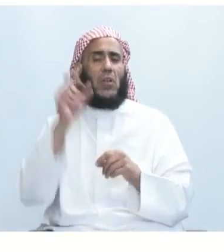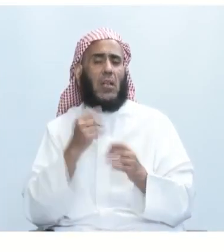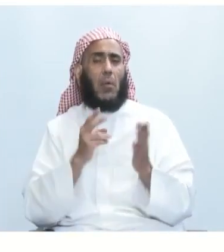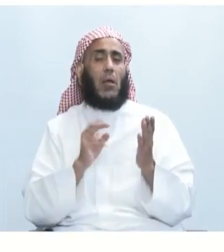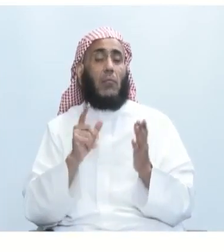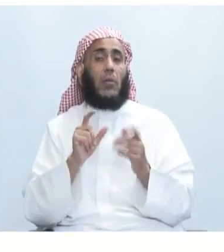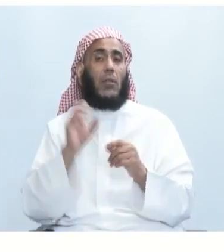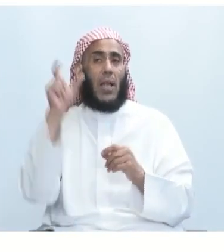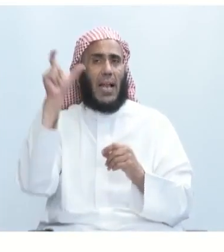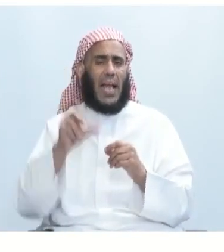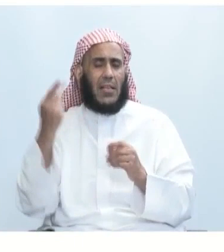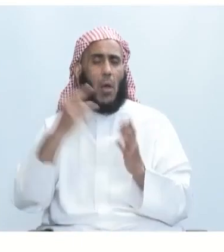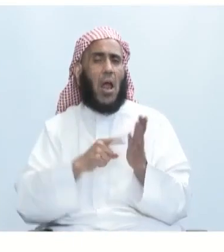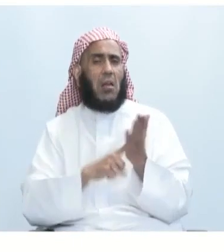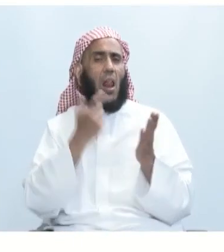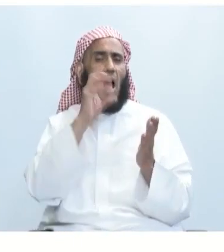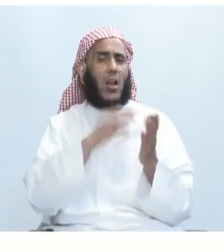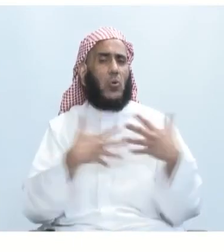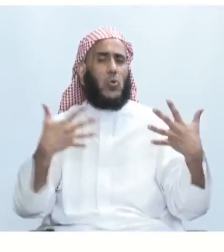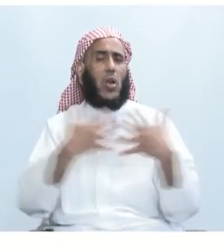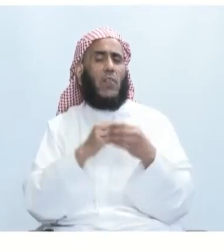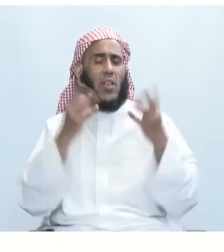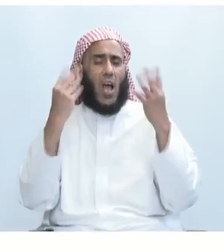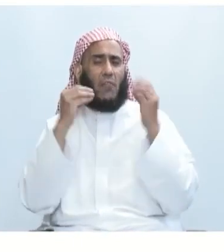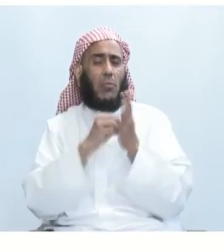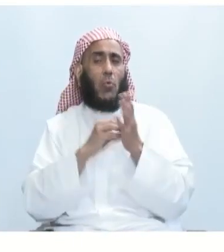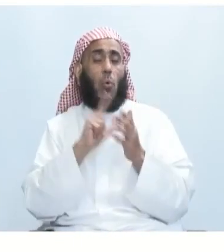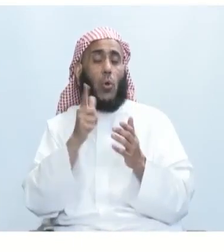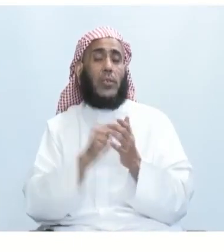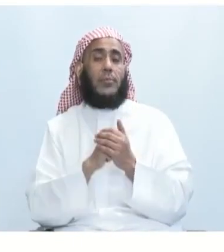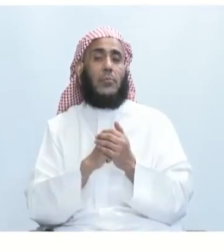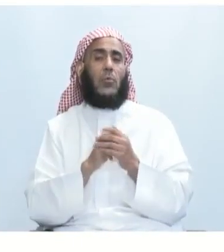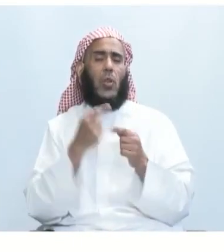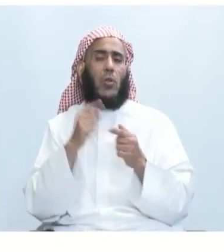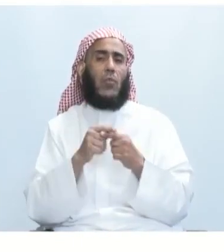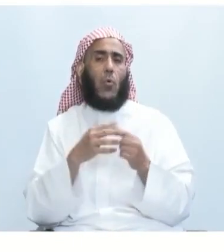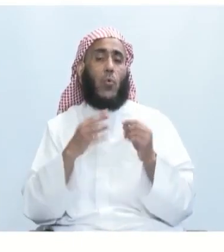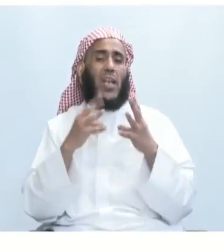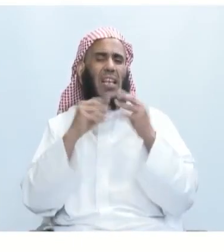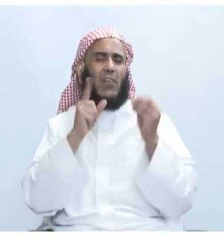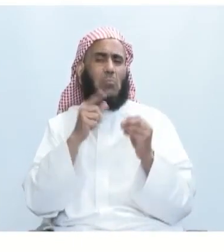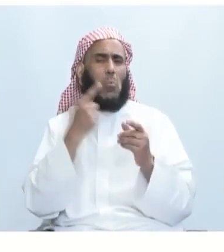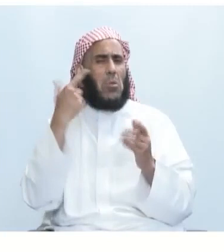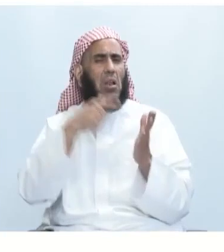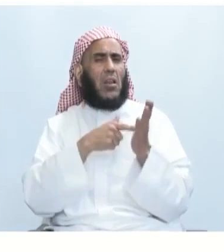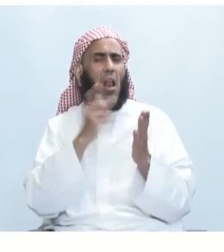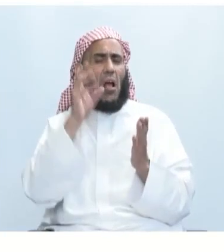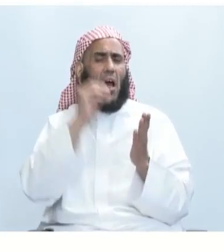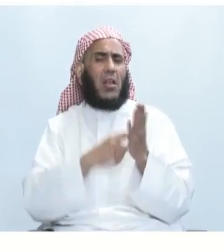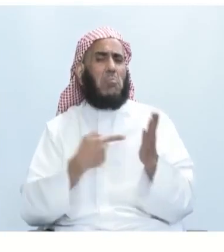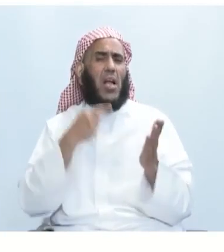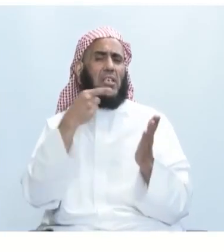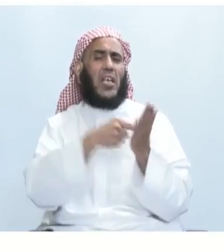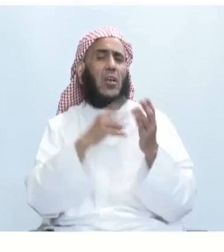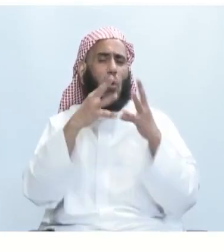يفترض طبعا يفترض الكاتب ان القارئ يشاركه في ثقافه الموضوع ولغته ولذلك فانه يشرح فقط ما يعتقد ان القارئ في حاجه